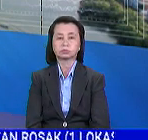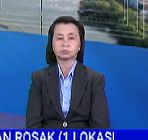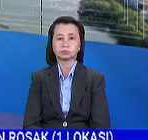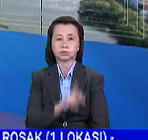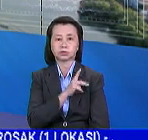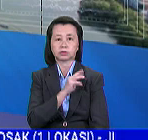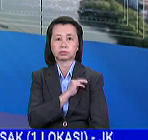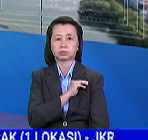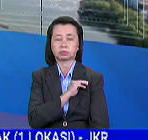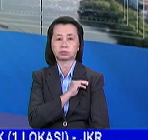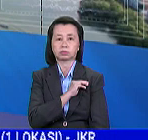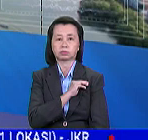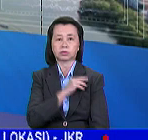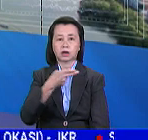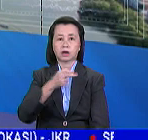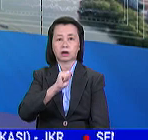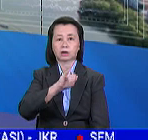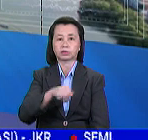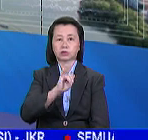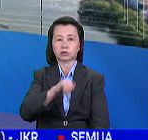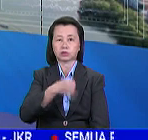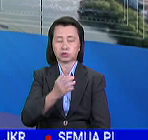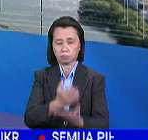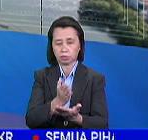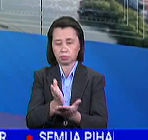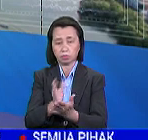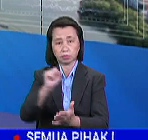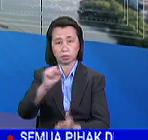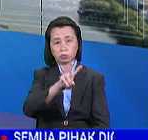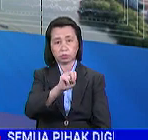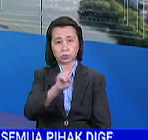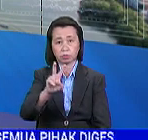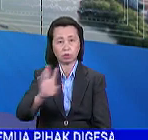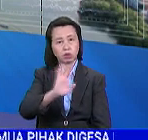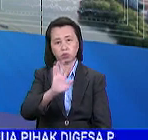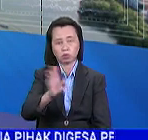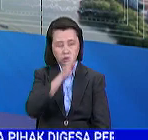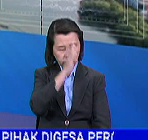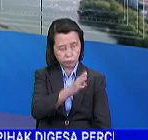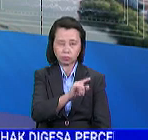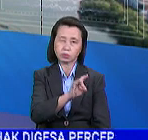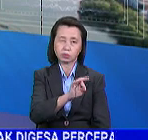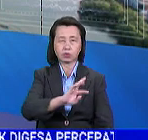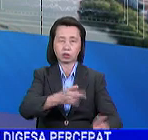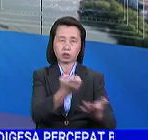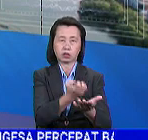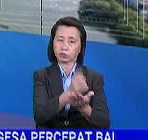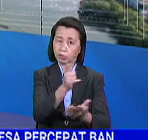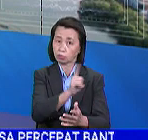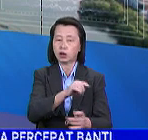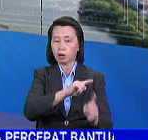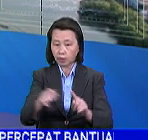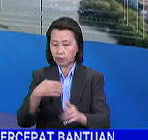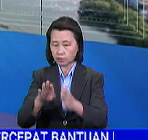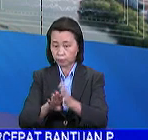ketua menteri datascrip 5 Haji Zainul berkata belanjawan Sabah 2022 tidak hanya memberi tumpuan kepada pemulihan ekonomi malah